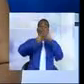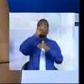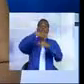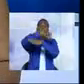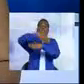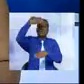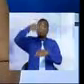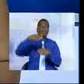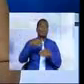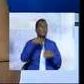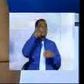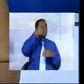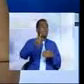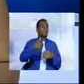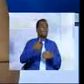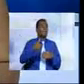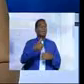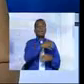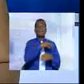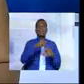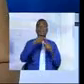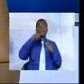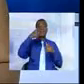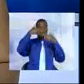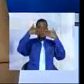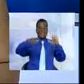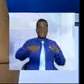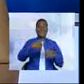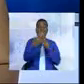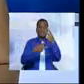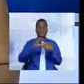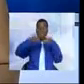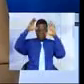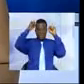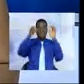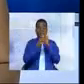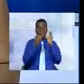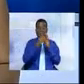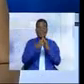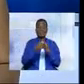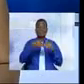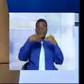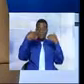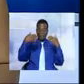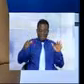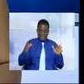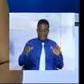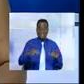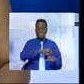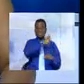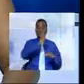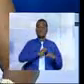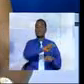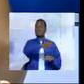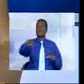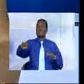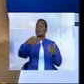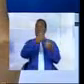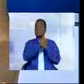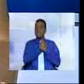de Kossou. Demain, ce sera le grand meeting de clôture au stade de la paix à Boaké et ce sera à 11h.